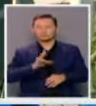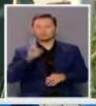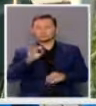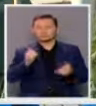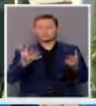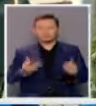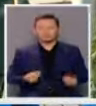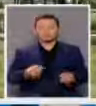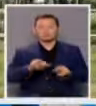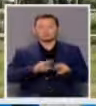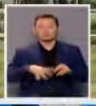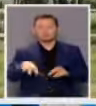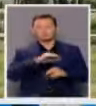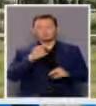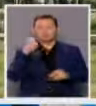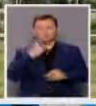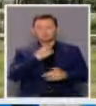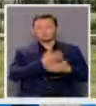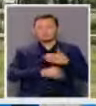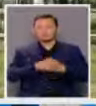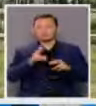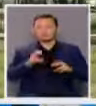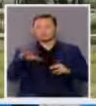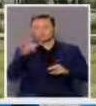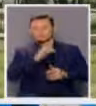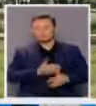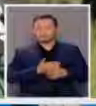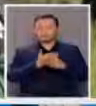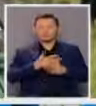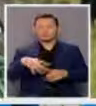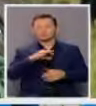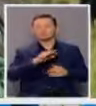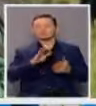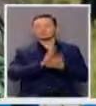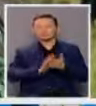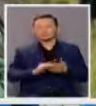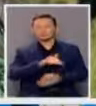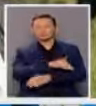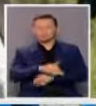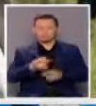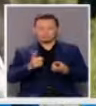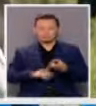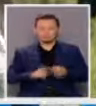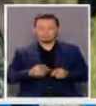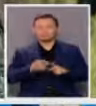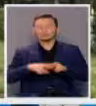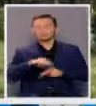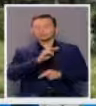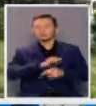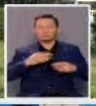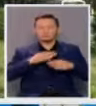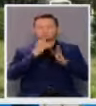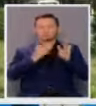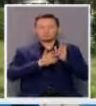сейчас именно эти лица с ограниченными возможностями принимают участие в работах по благоустройству улиц города. Они работают с 8 утра